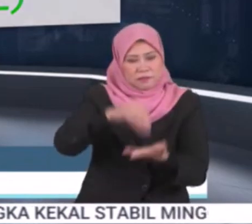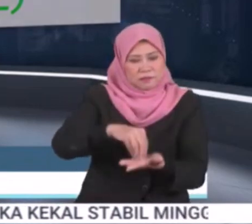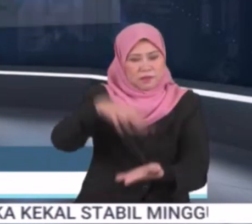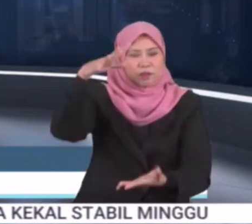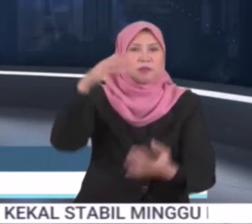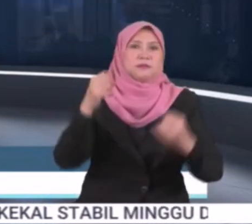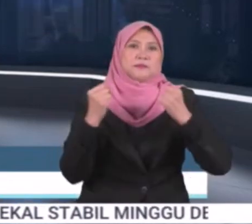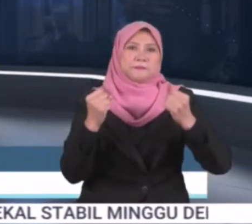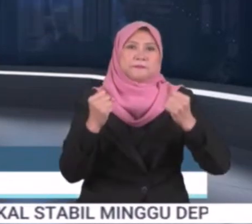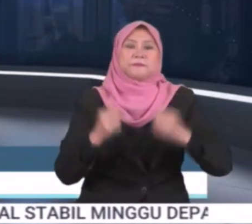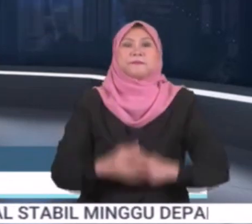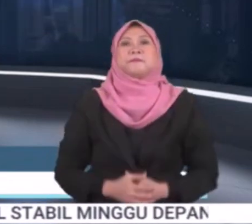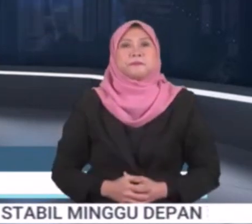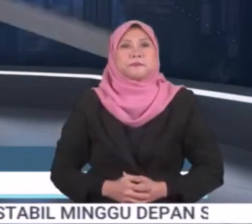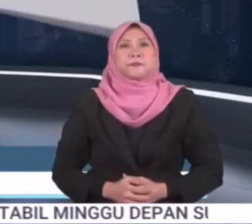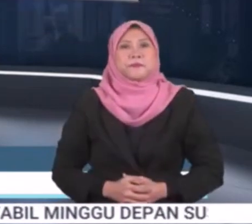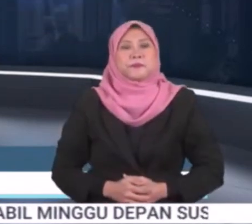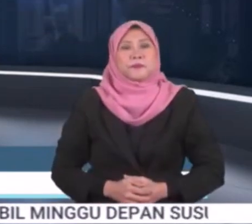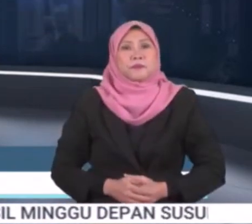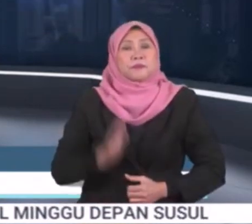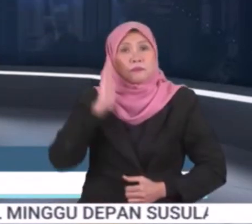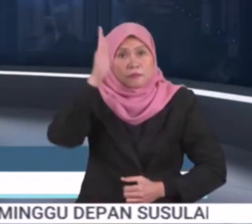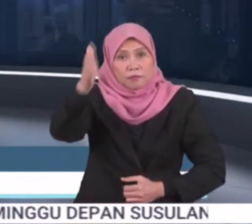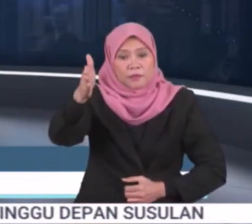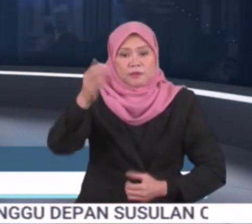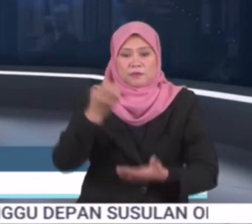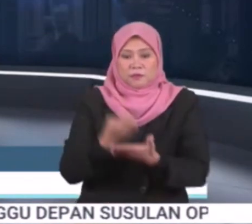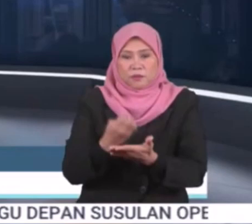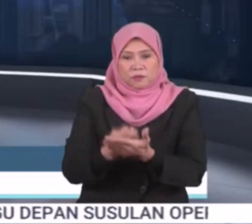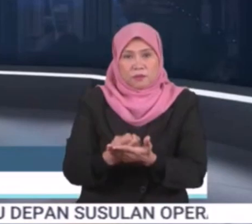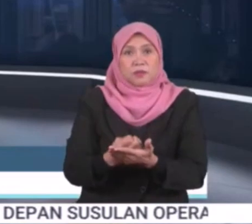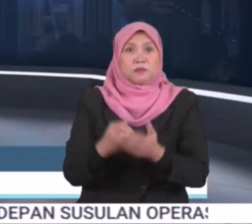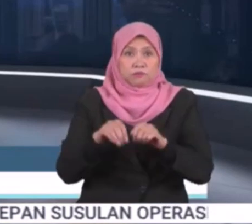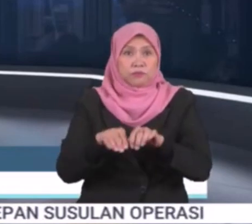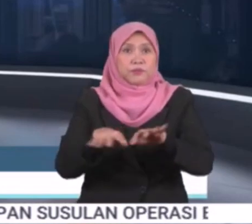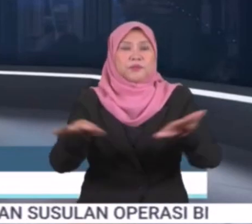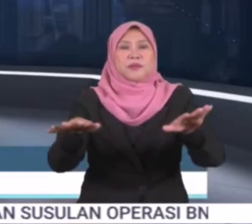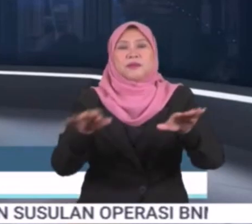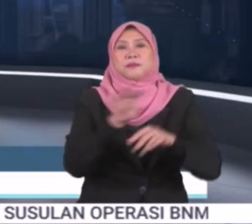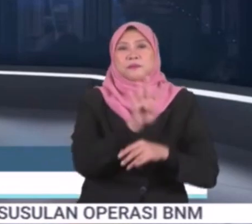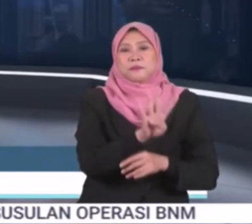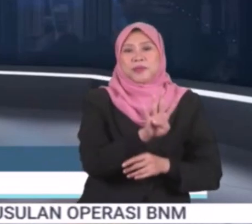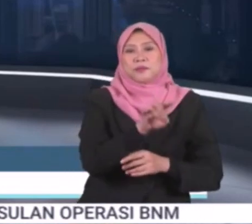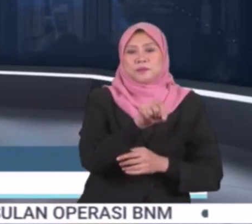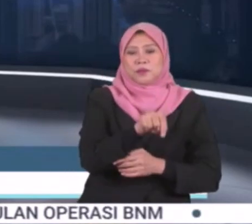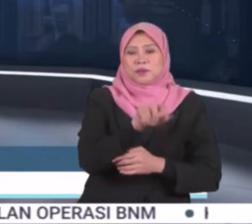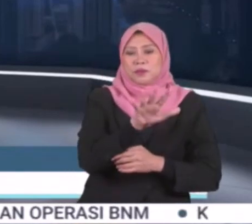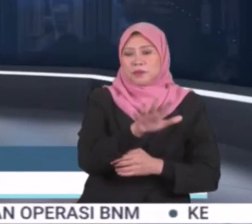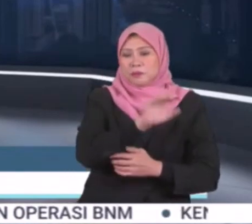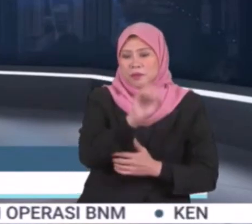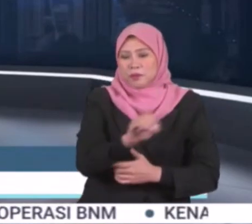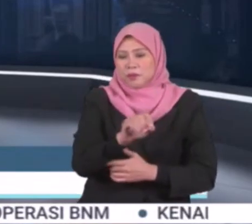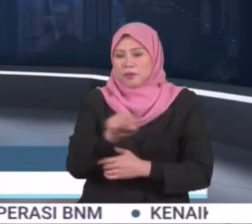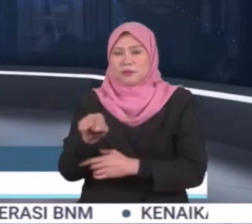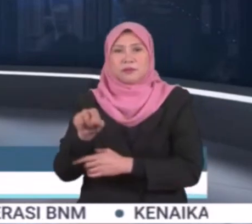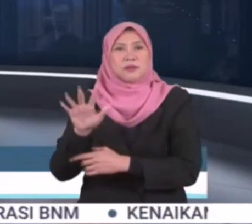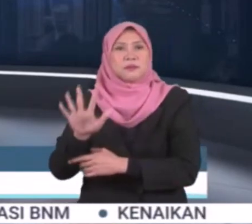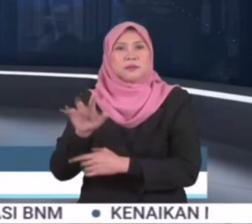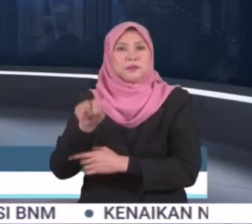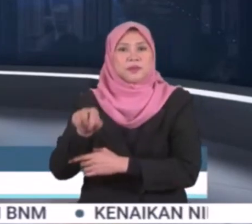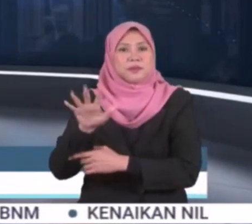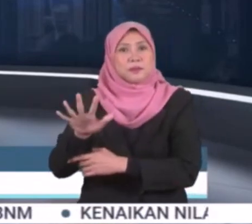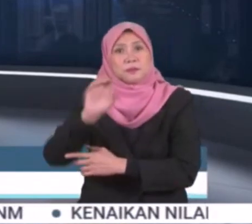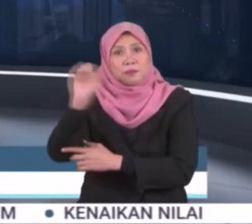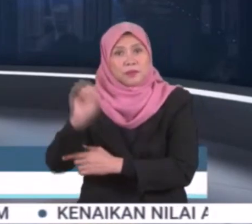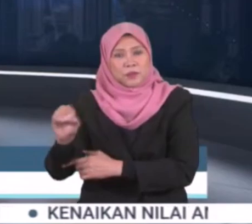yang mampan. Menuju ke hadapan, ekonomi diunjur berkembang antara 4.5% hingga